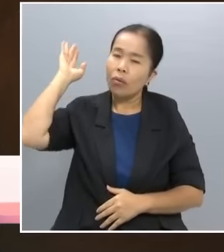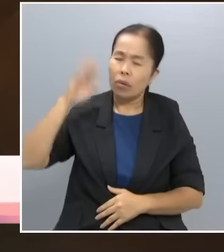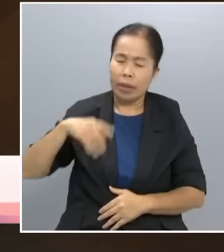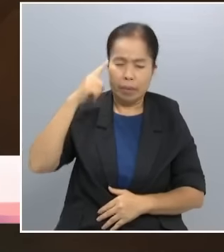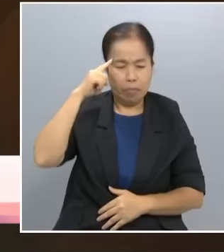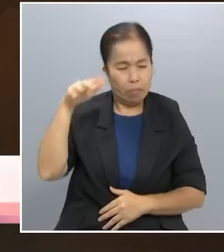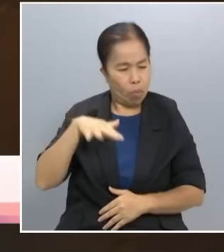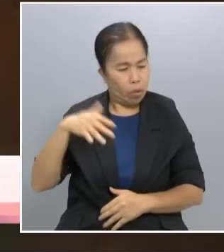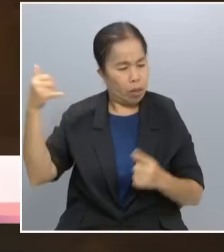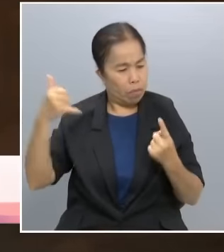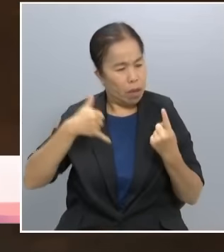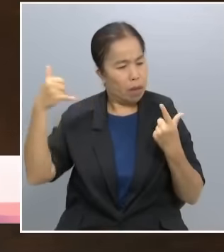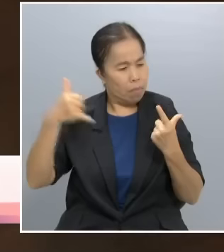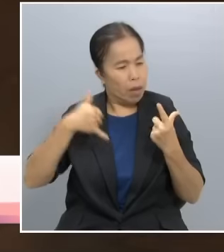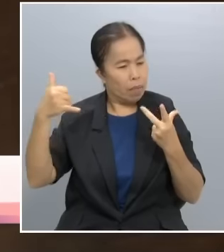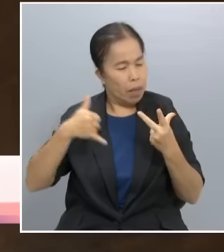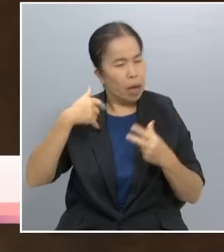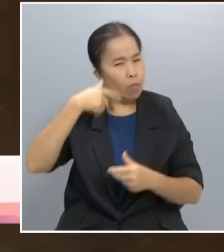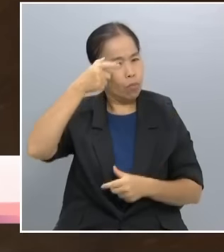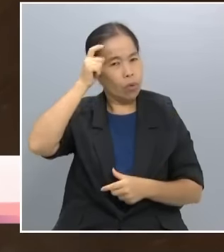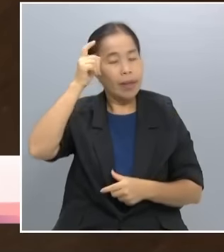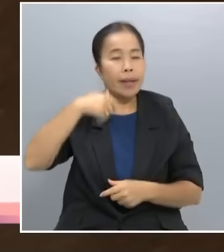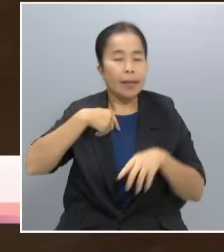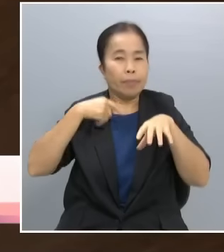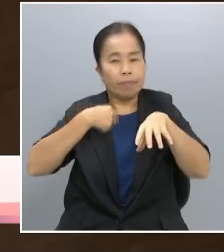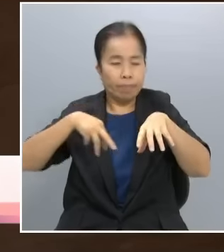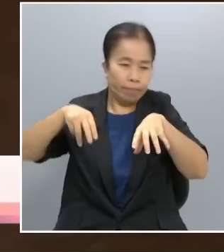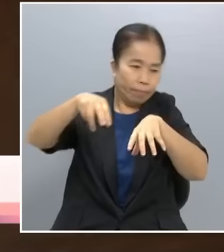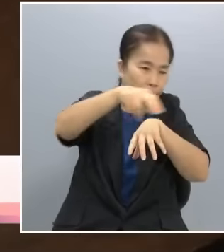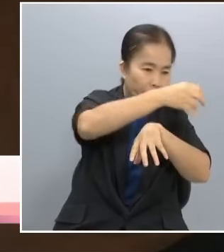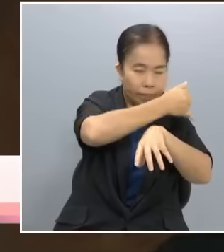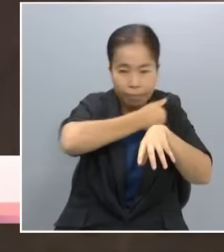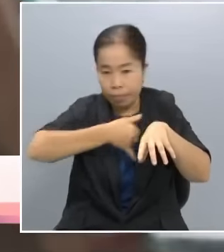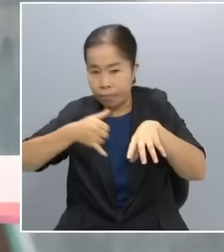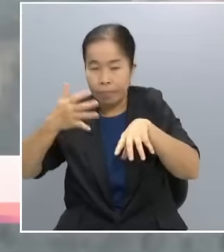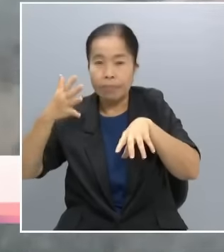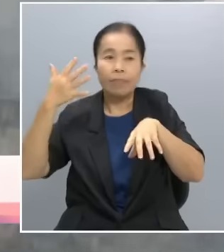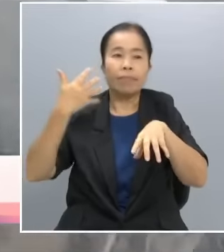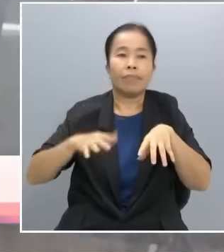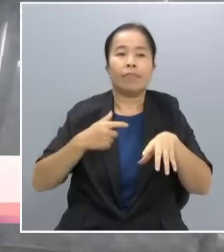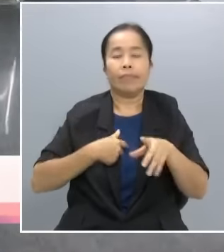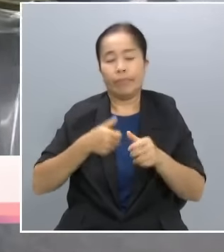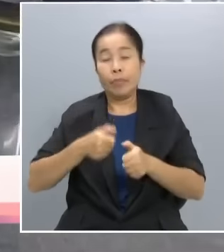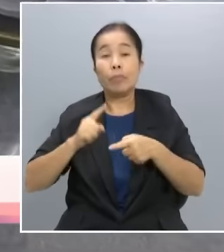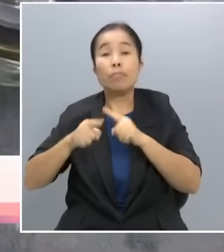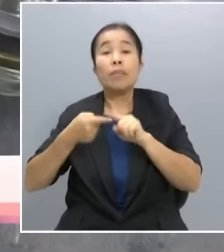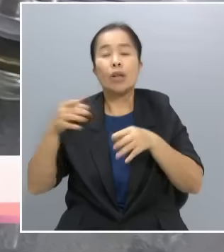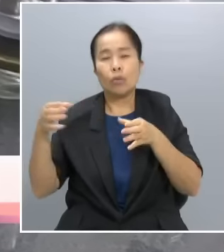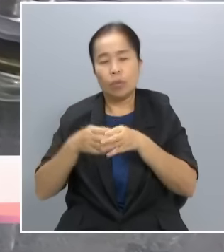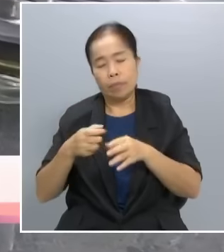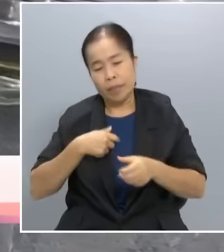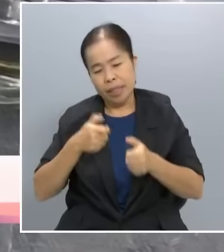กตินะฮะจึงเดินสำรวจรอบๆโรงพยาบาลดูว่าคนร้ายเนี่ยมันออกไปจริงหรือเปล่าก่อนจะมาแชทไลน์คุยกับกลุ่มเพื่อนนะฮะว่าจะ